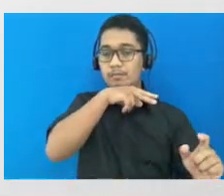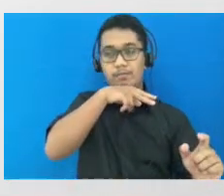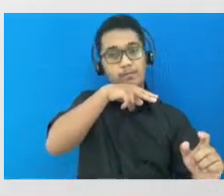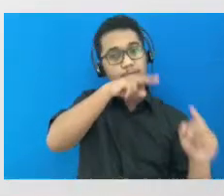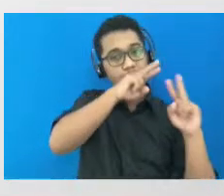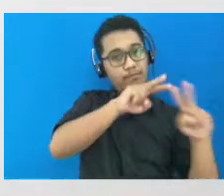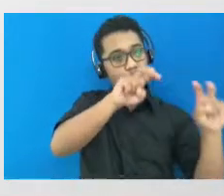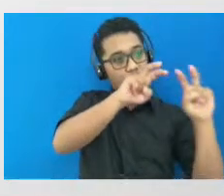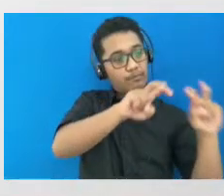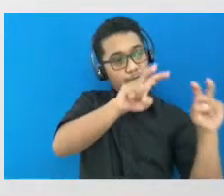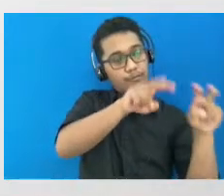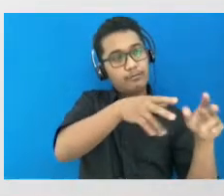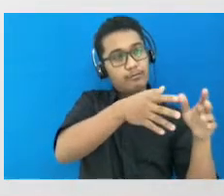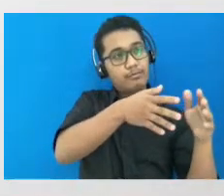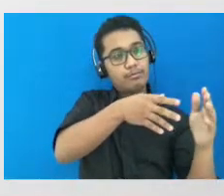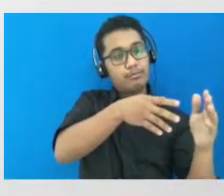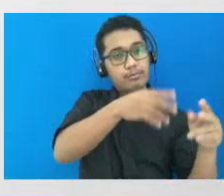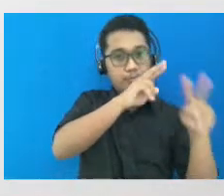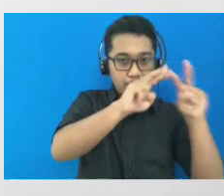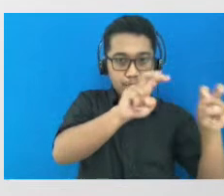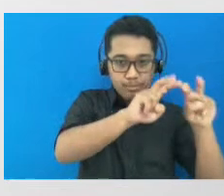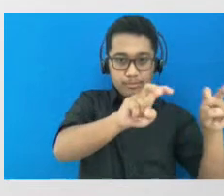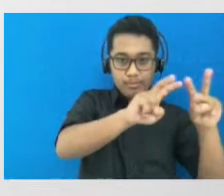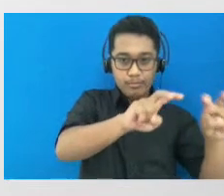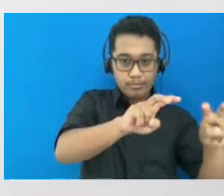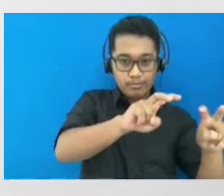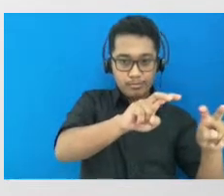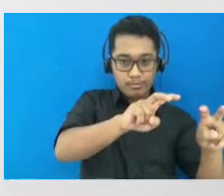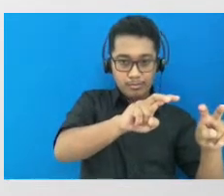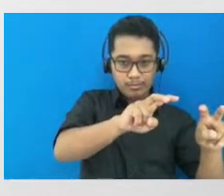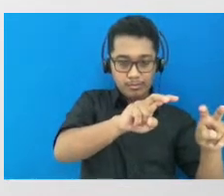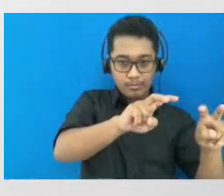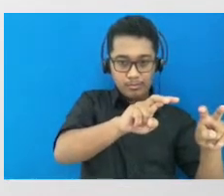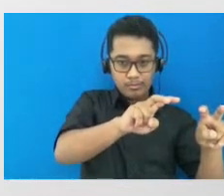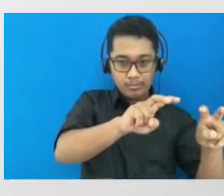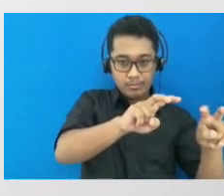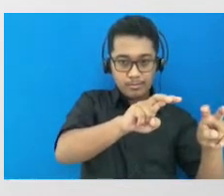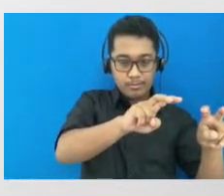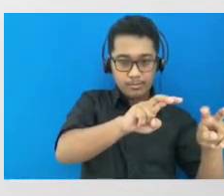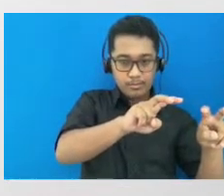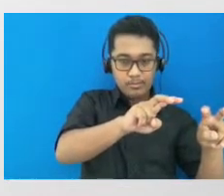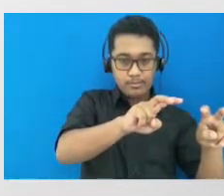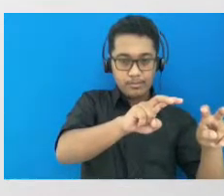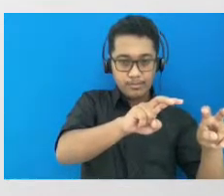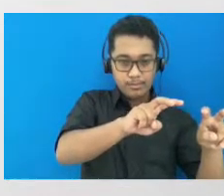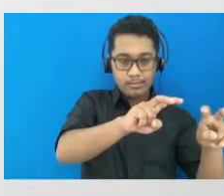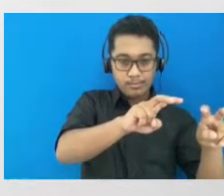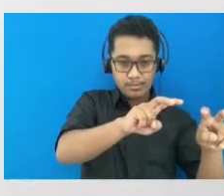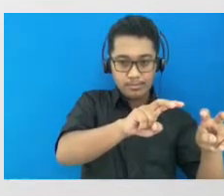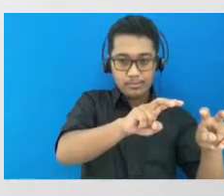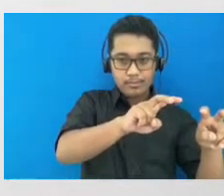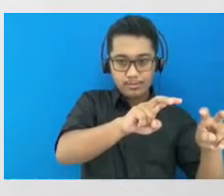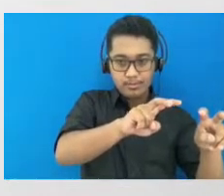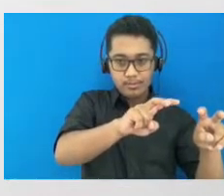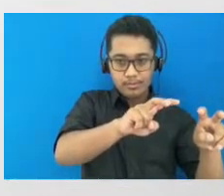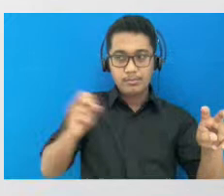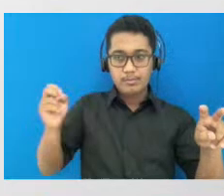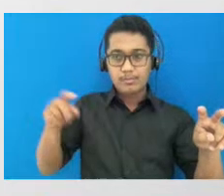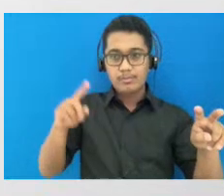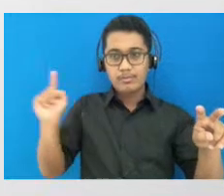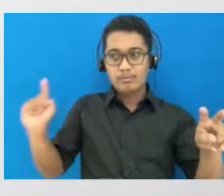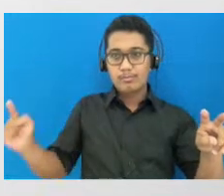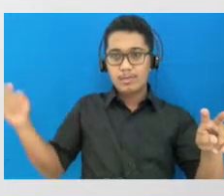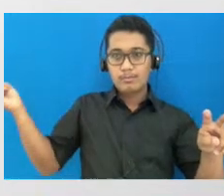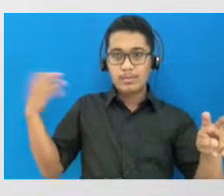sistem elektroniknya. Lalu si PSE mengatakan mereka membutuhkan waktu 7